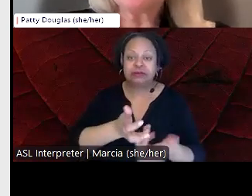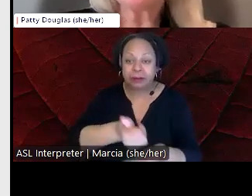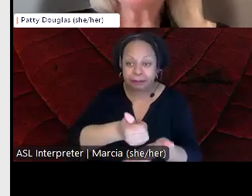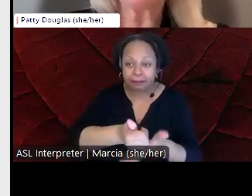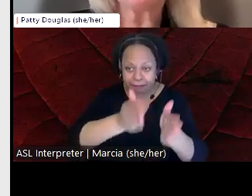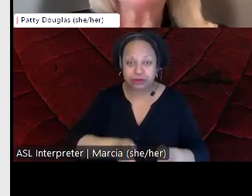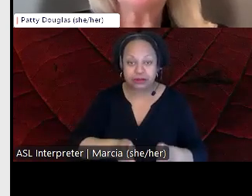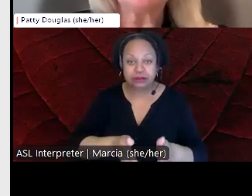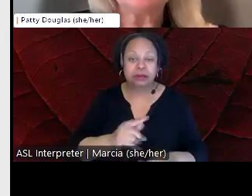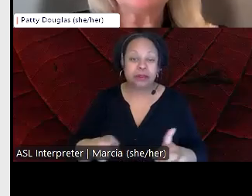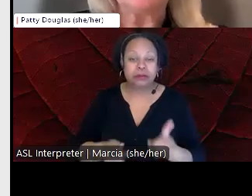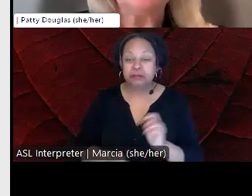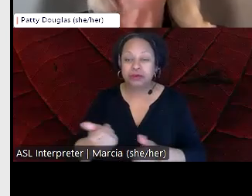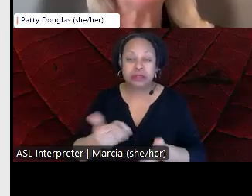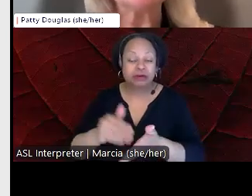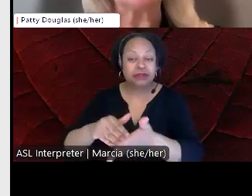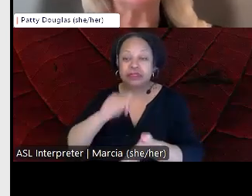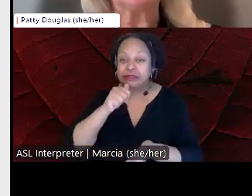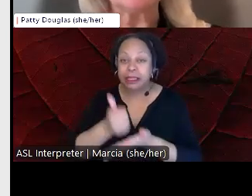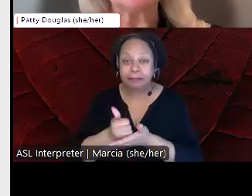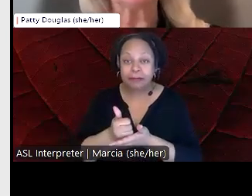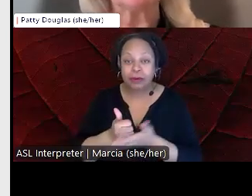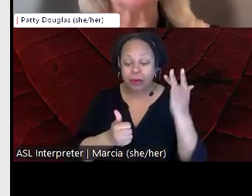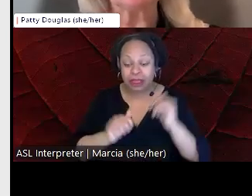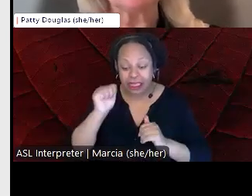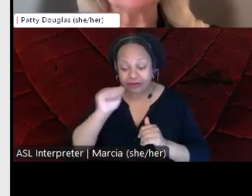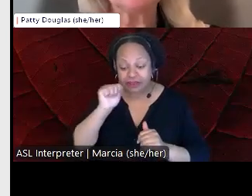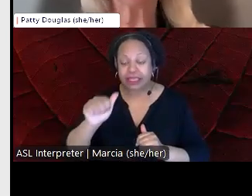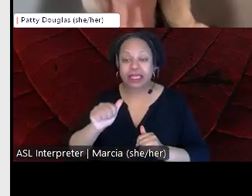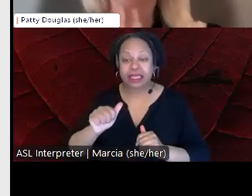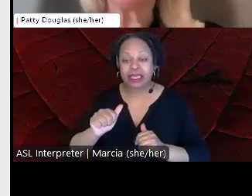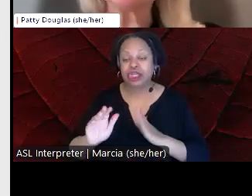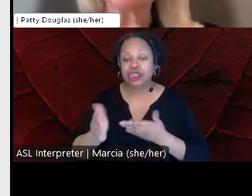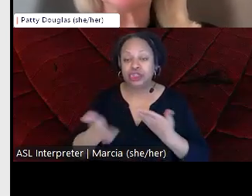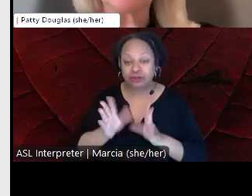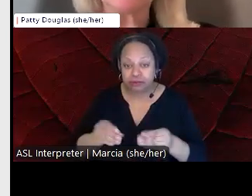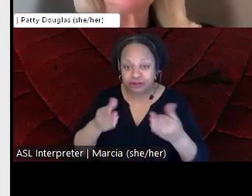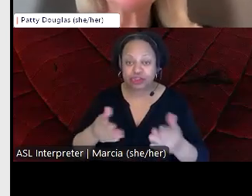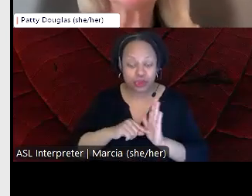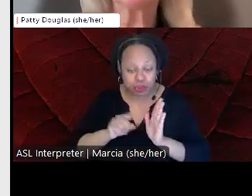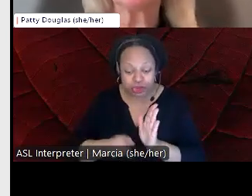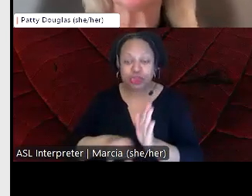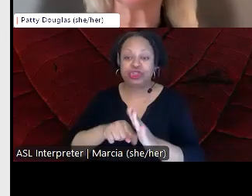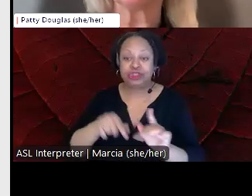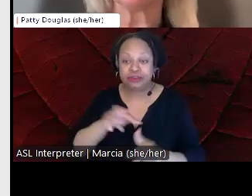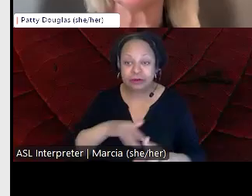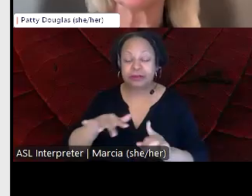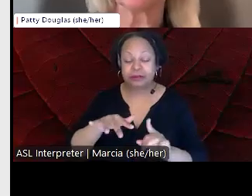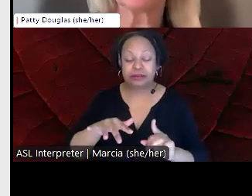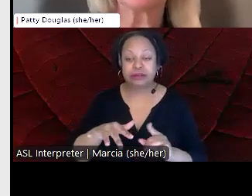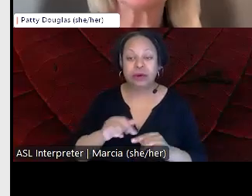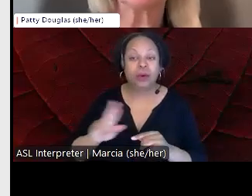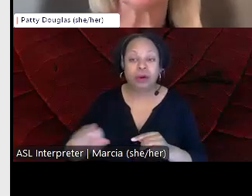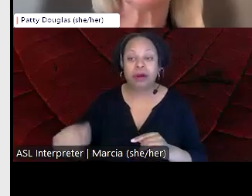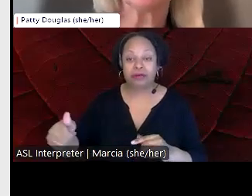pouvoir aider la personne. Mais souvent, ces façons de penser, ces attitudes ne sont pas